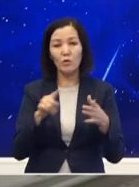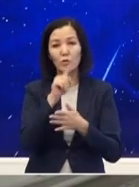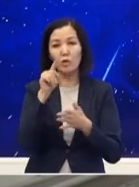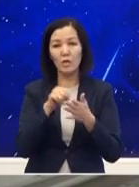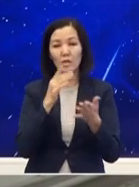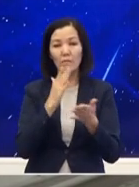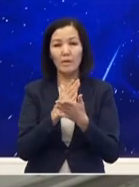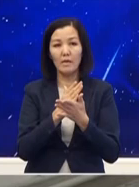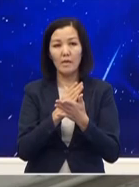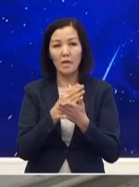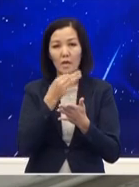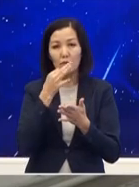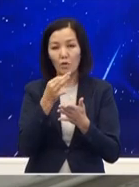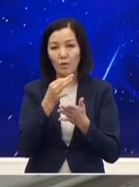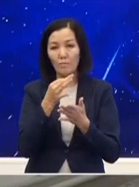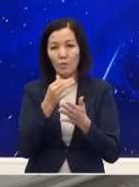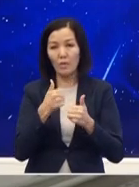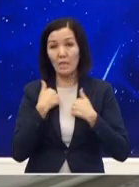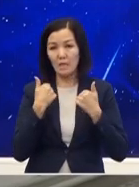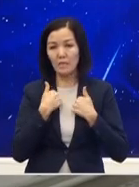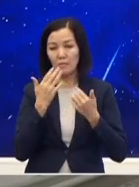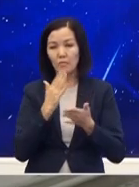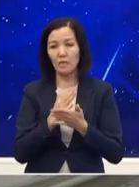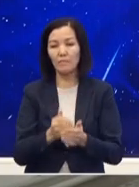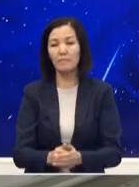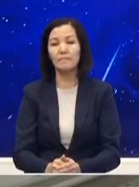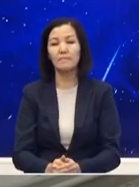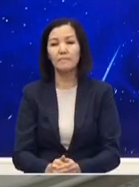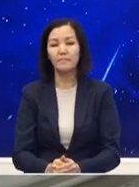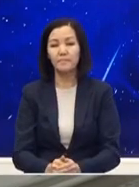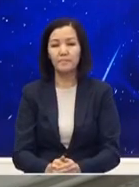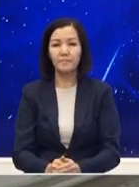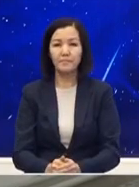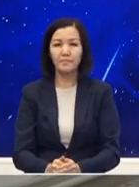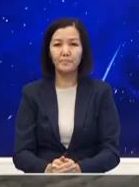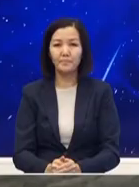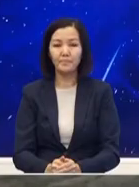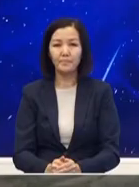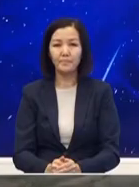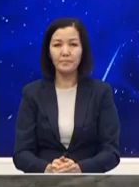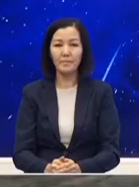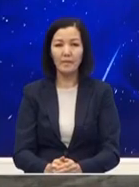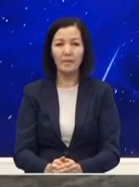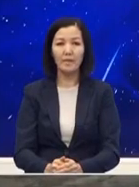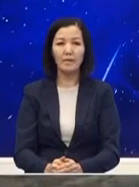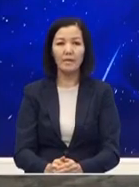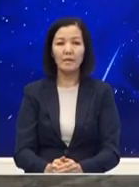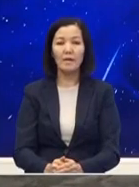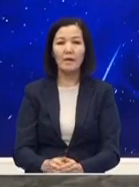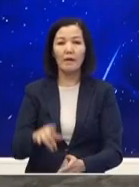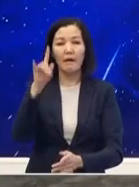қойылады. Соны біз қанағаттандыруға толықтай түсіндірмелер жұмыстарын беріп отырмыз. Аталмыш бастаманы